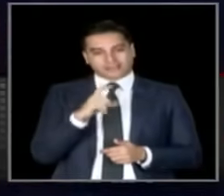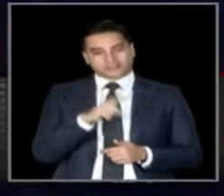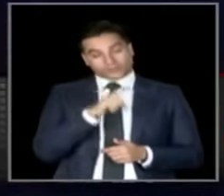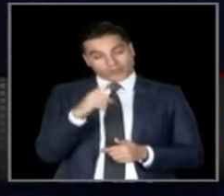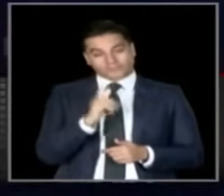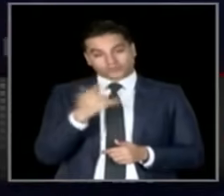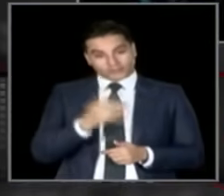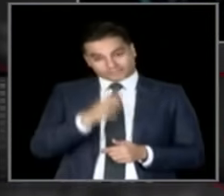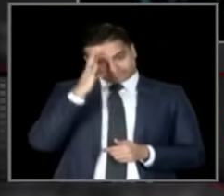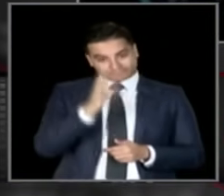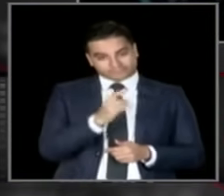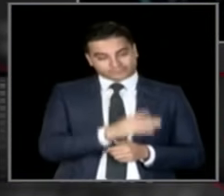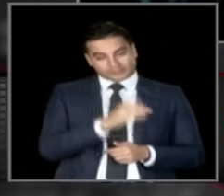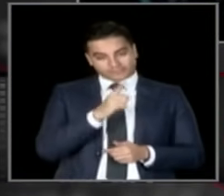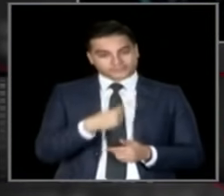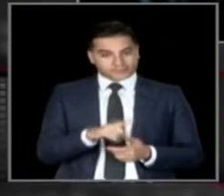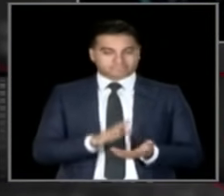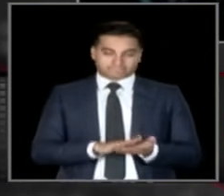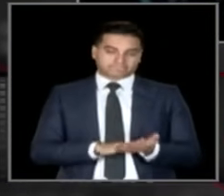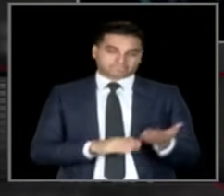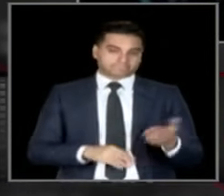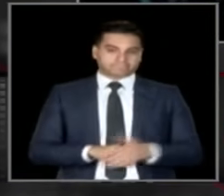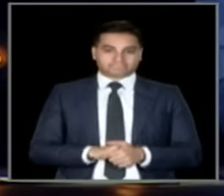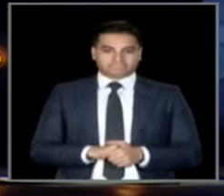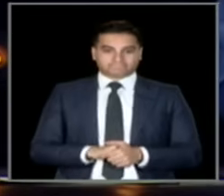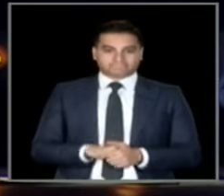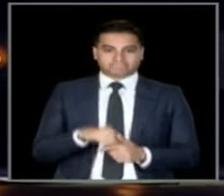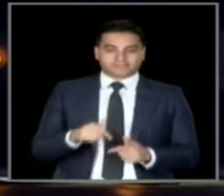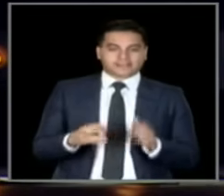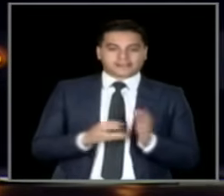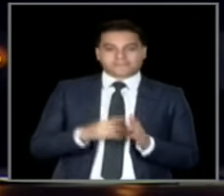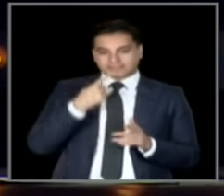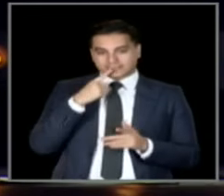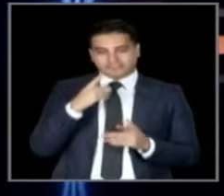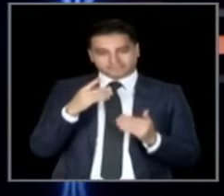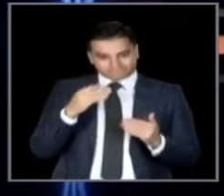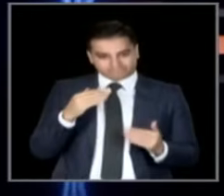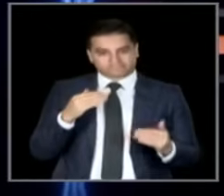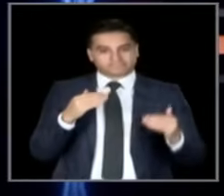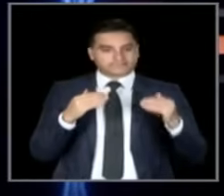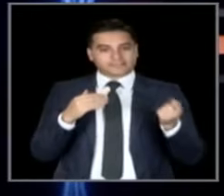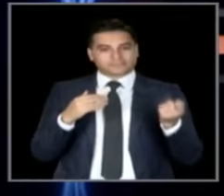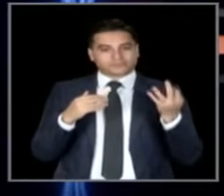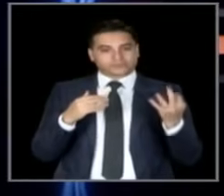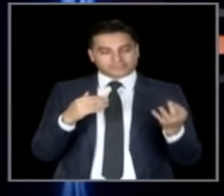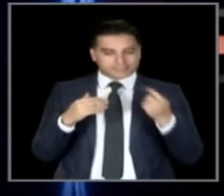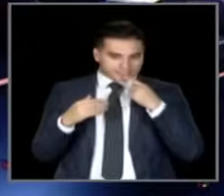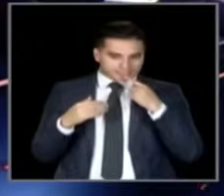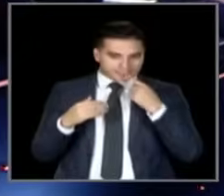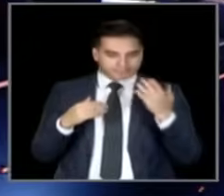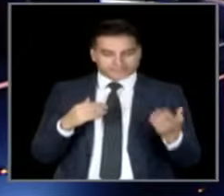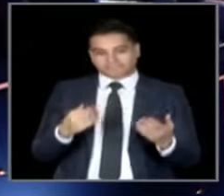كانش سهل ولكن الإجابة عندكم. جامعة اسكندرية بتتقدم 35، جامعة